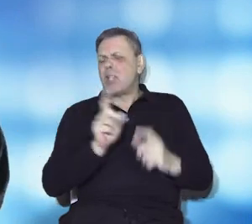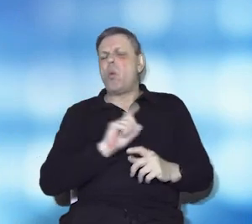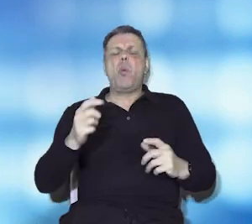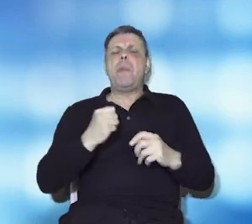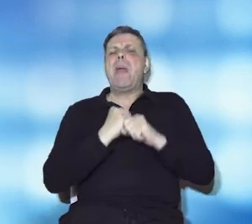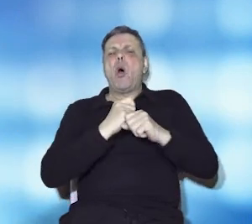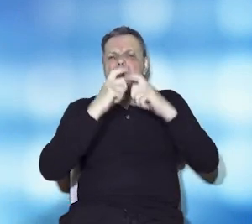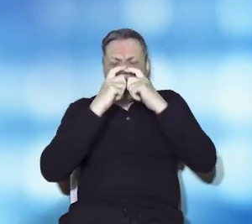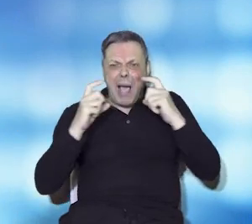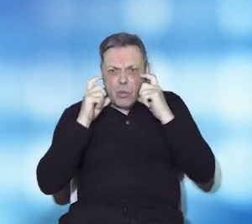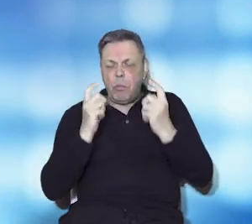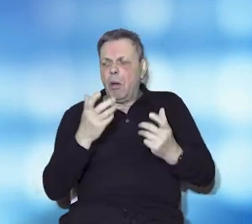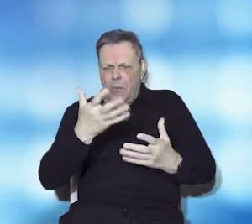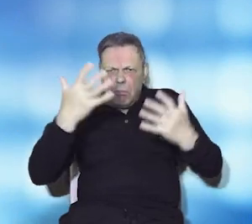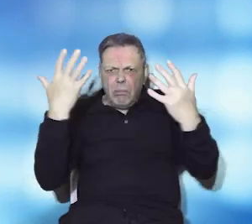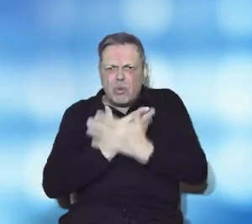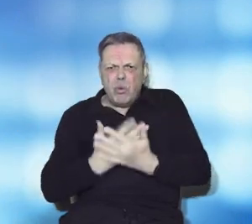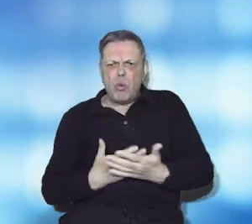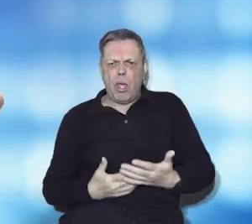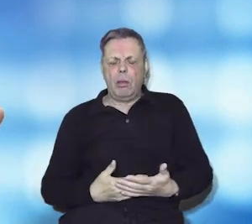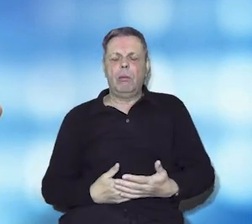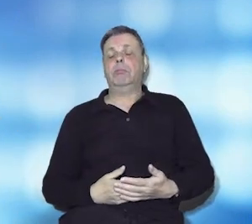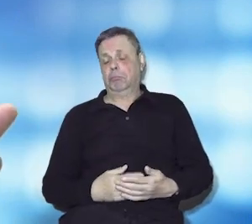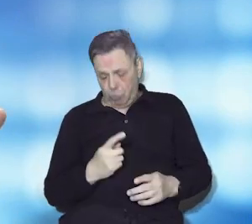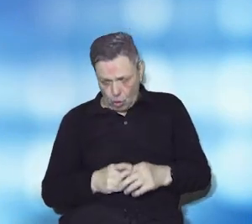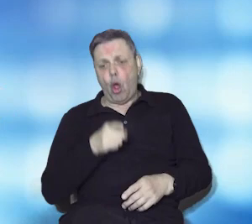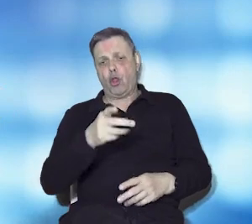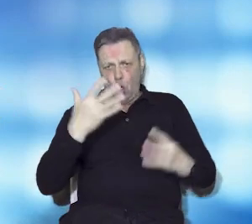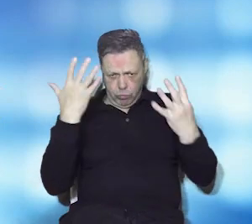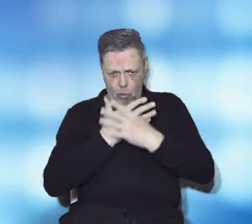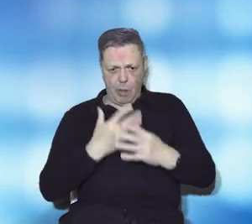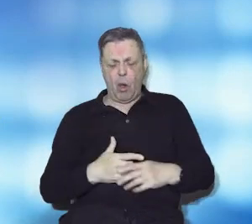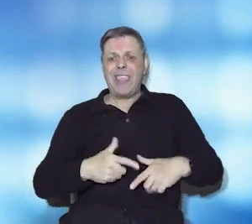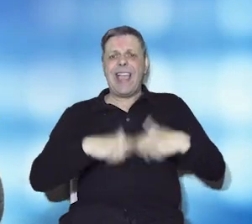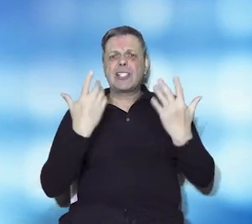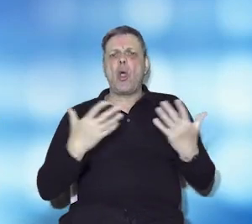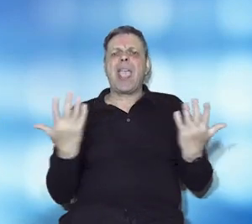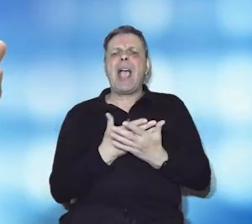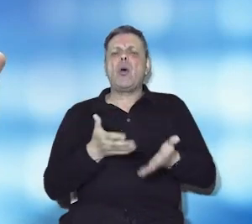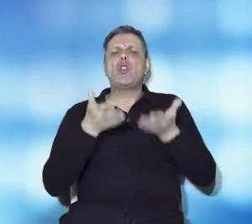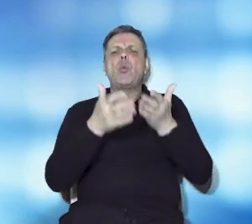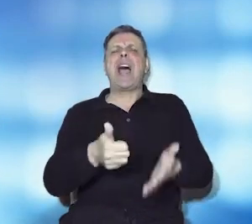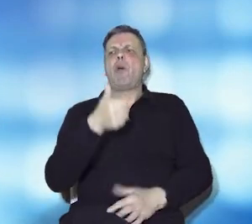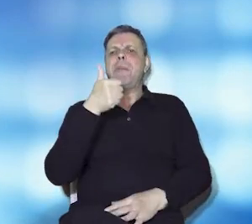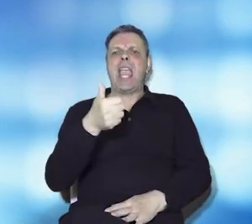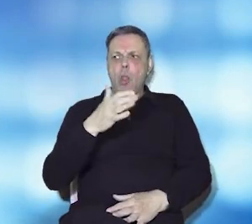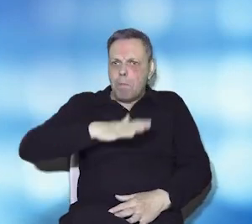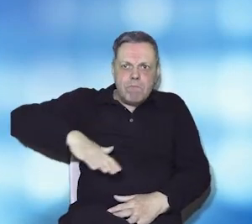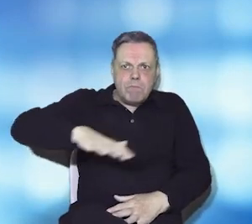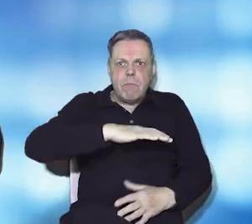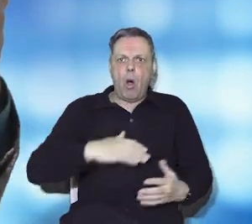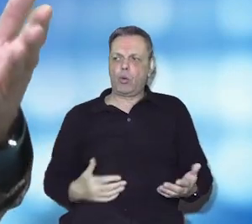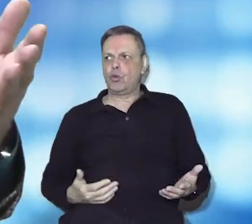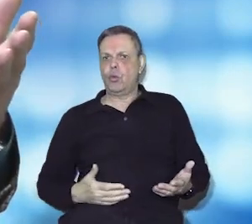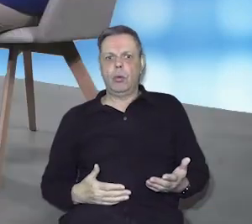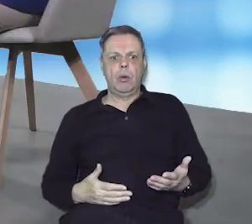sad? Jer to zbunjuje. Itekako. Itekako. Jasno je. Kako se u takvom jednom okružju... Molim,